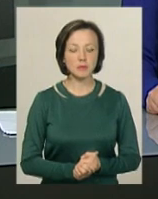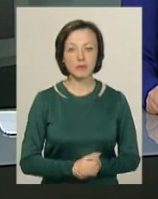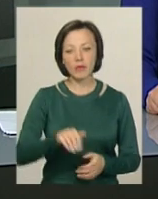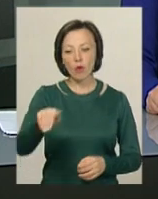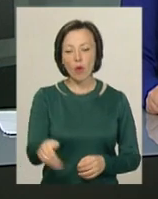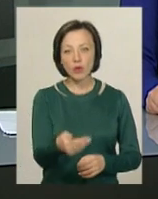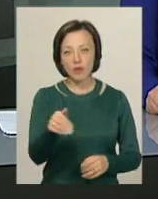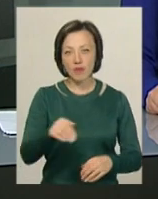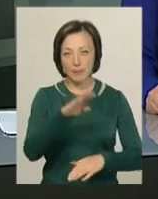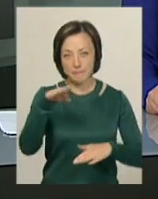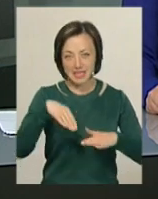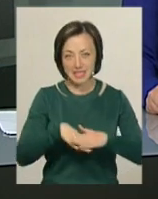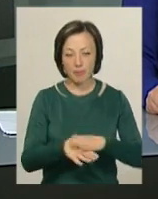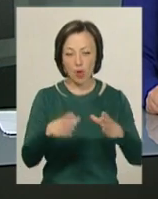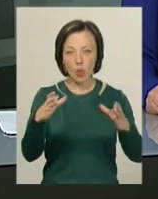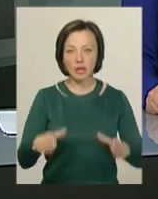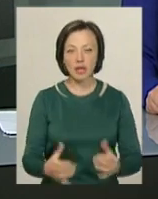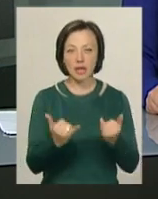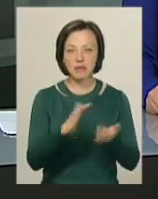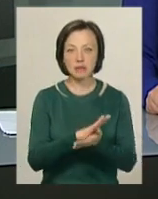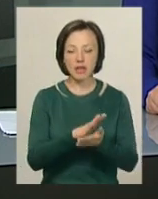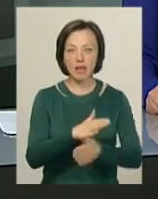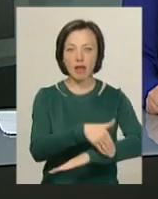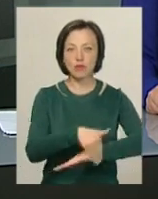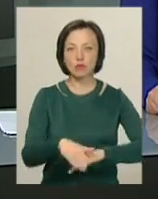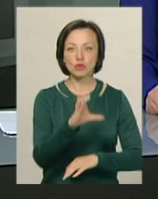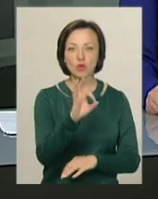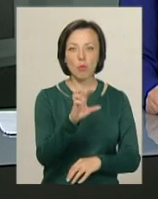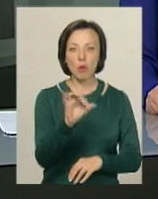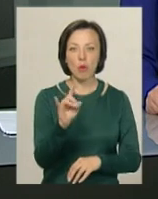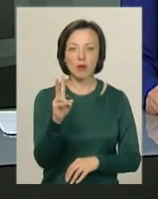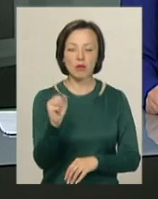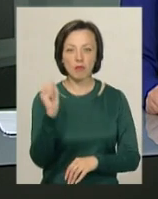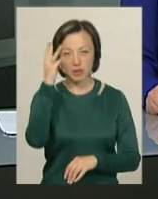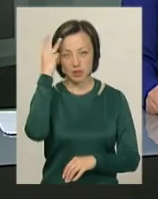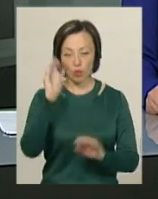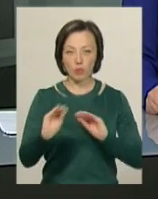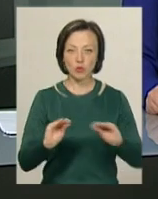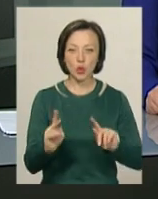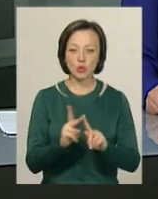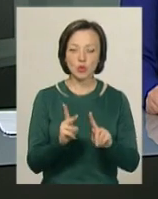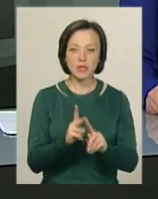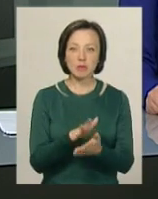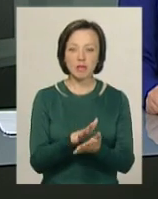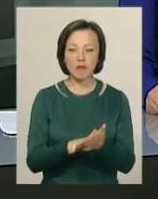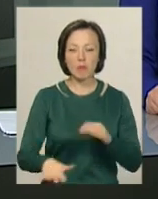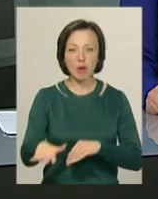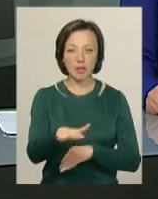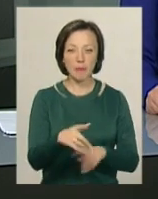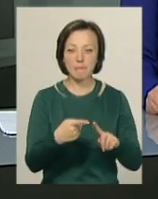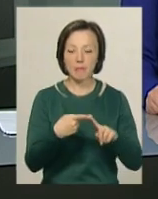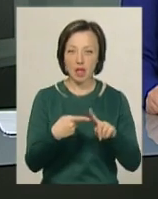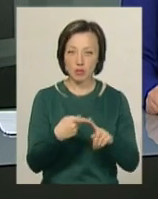Котлован під підземний контейнер для сміття купають на вулиці Соборній у Хмельницькому. Тут облаштовують другий сміттєвий майданчик.